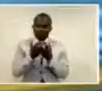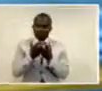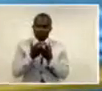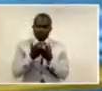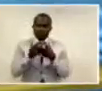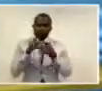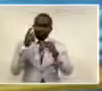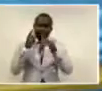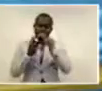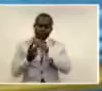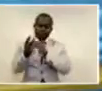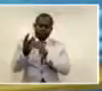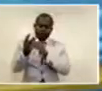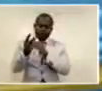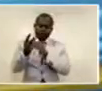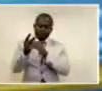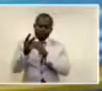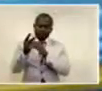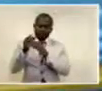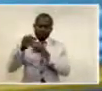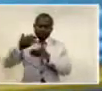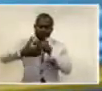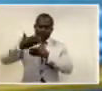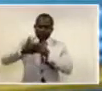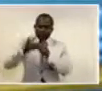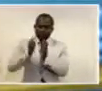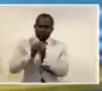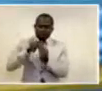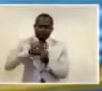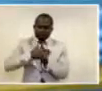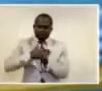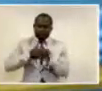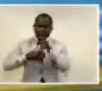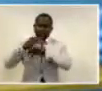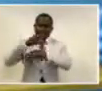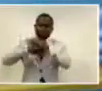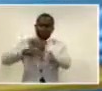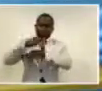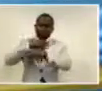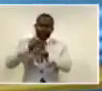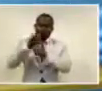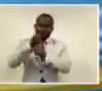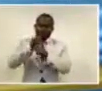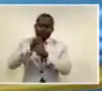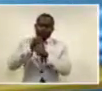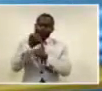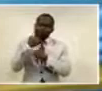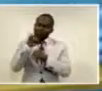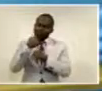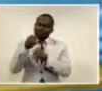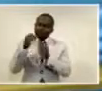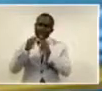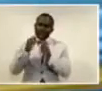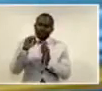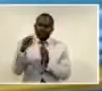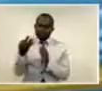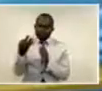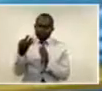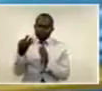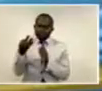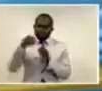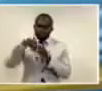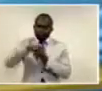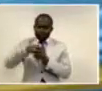ni cyerekezo haruguru yiwanje hari uruganda rwa kawunga ni inzu ya gatatu ruri